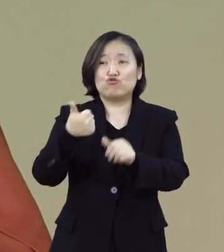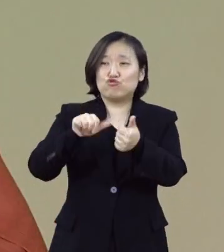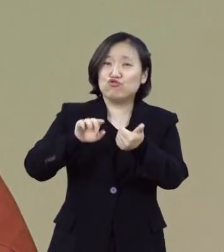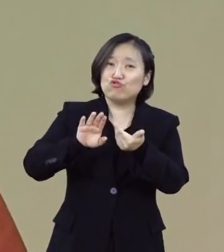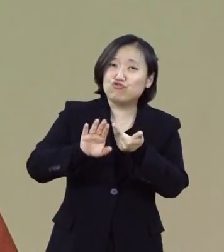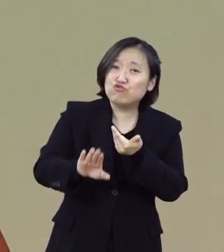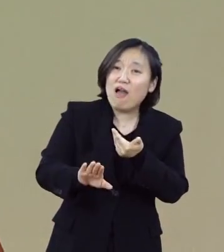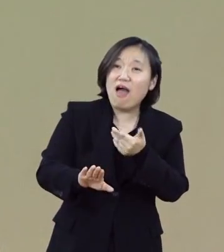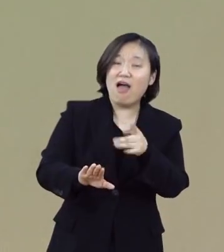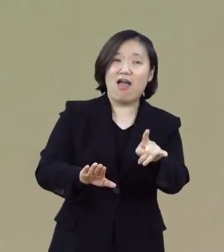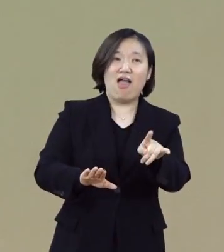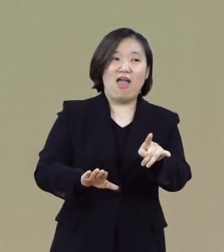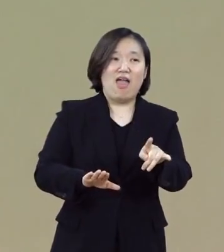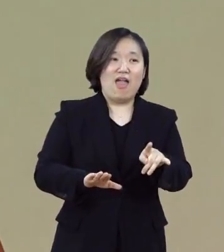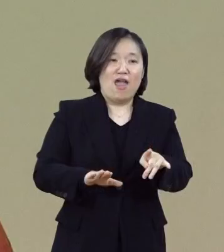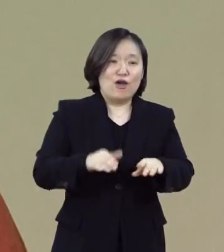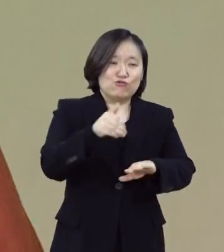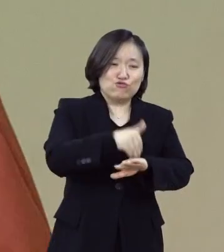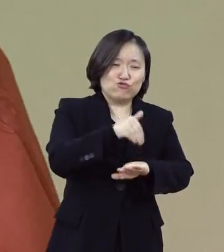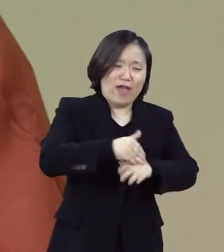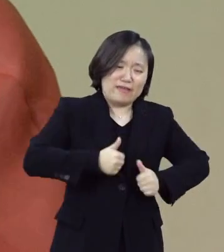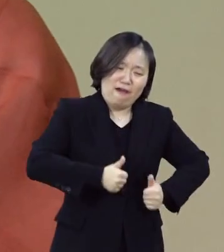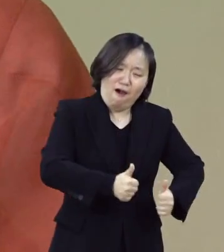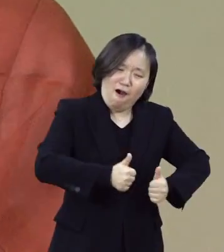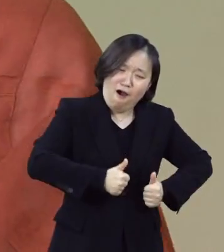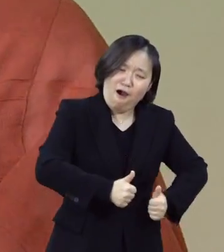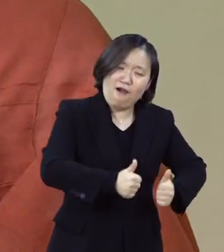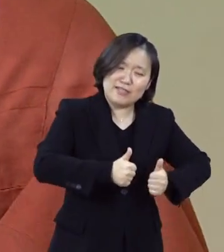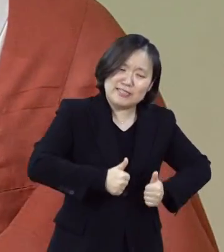하늘세계의 신으로 태어나서